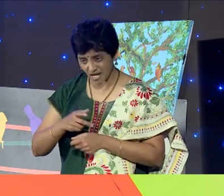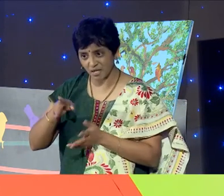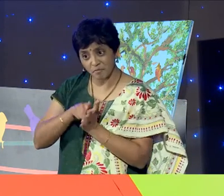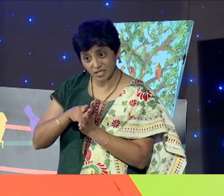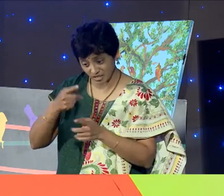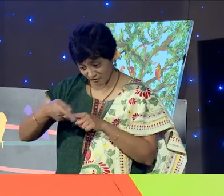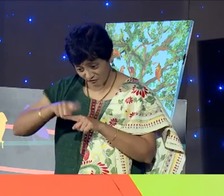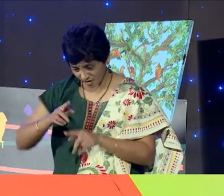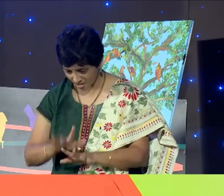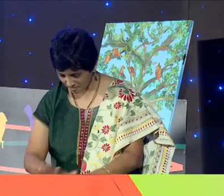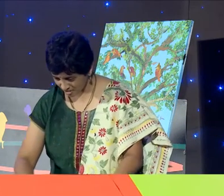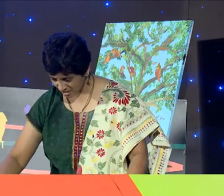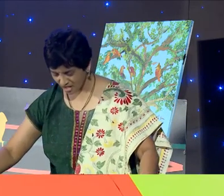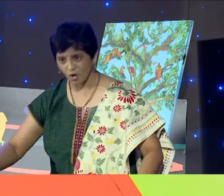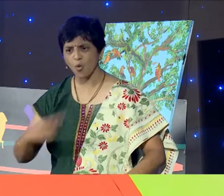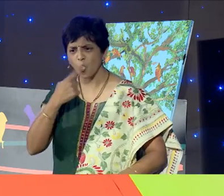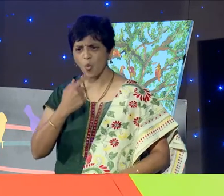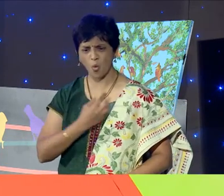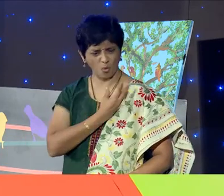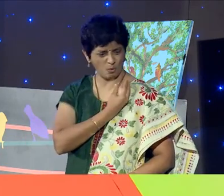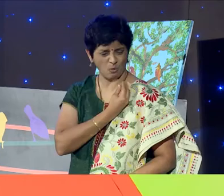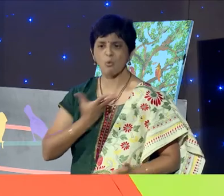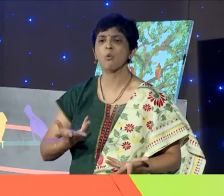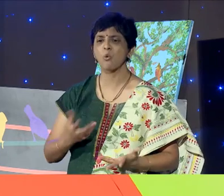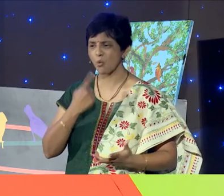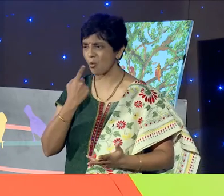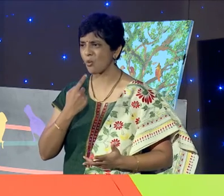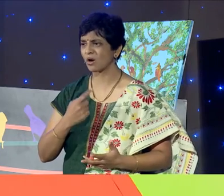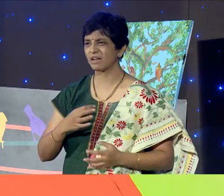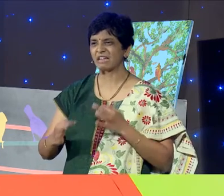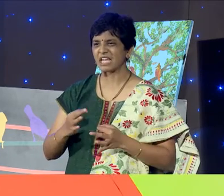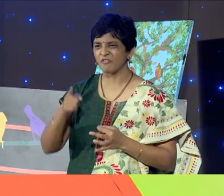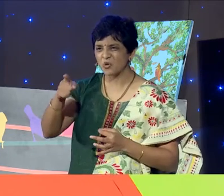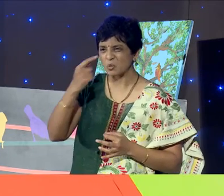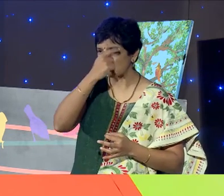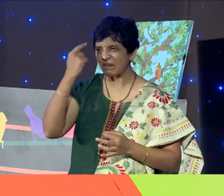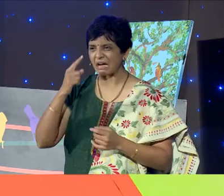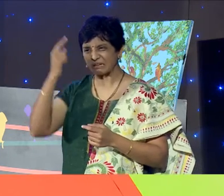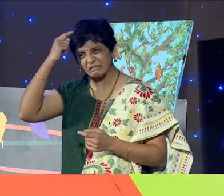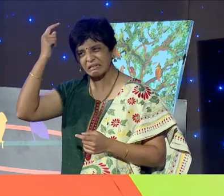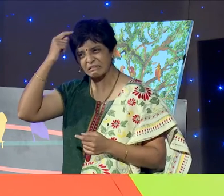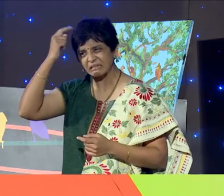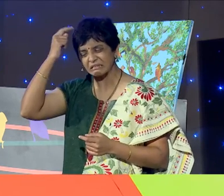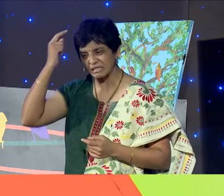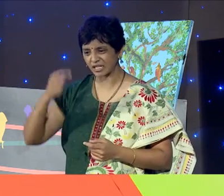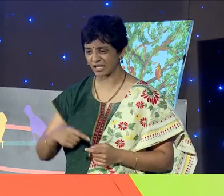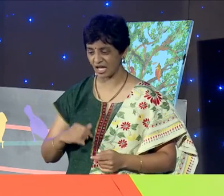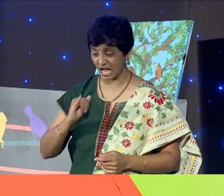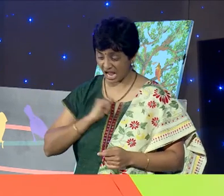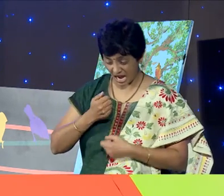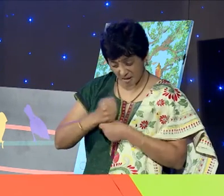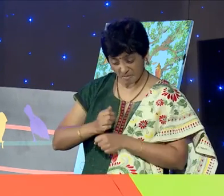मैं, कायर है वो जो किस्मत की बात करते हैं, अरे किस्मत की तो खुद तस्वीर बनाता हूं